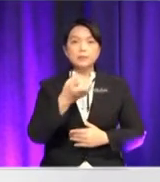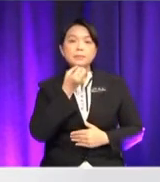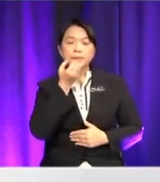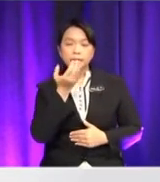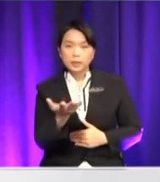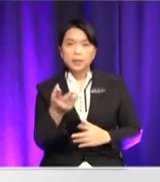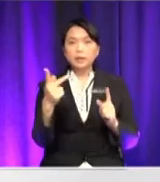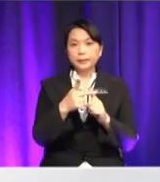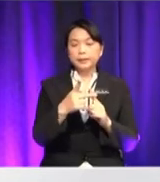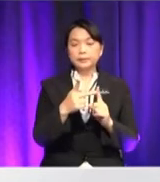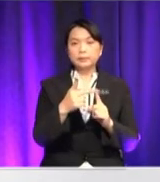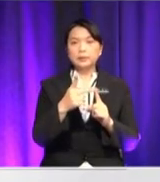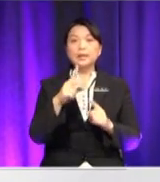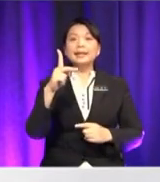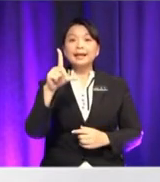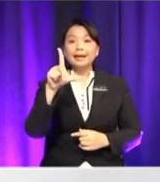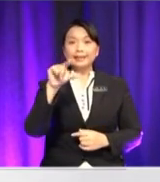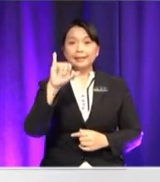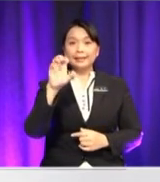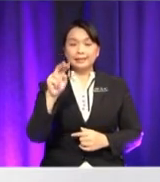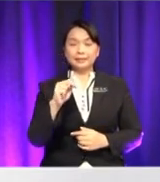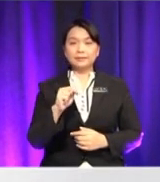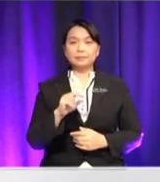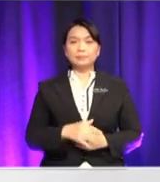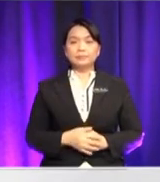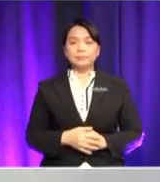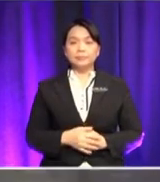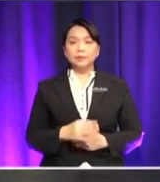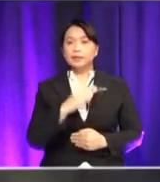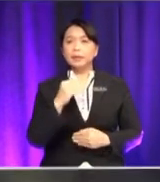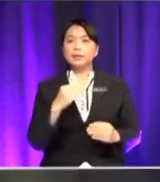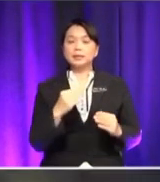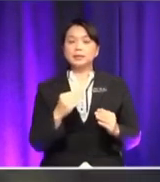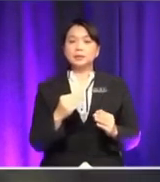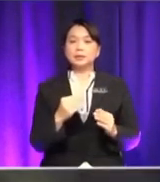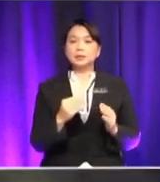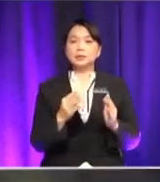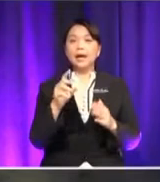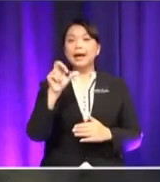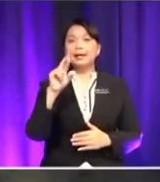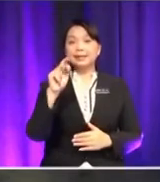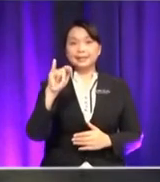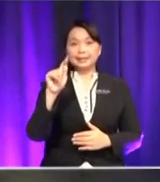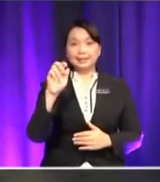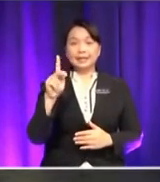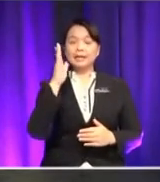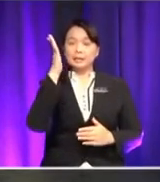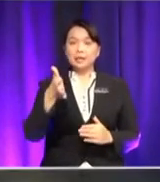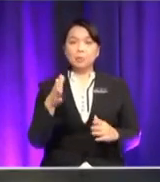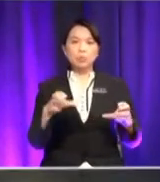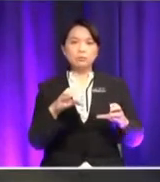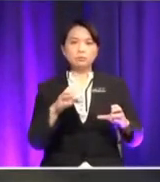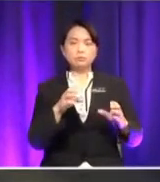kepada klien yang mana yang disukai nah kita ini akan mereka bentuk bagi pihak lainnya dia akan buat desain